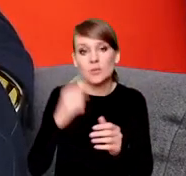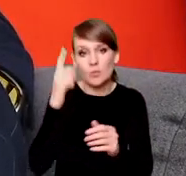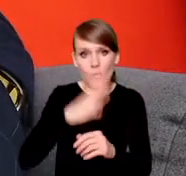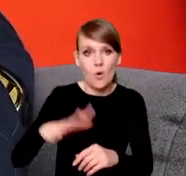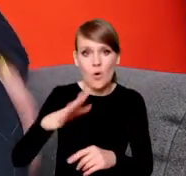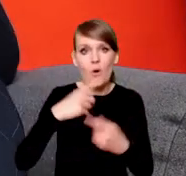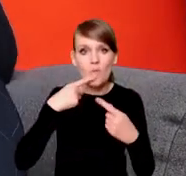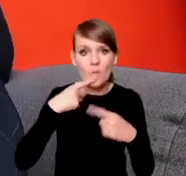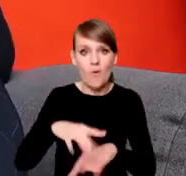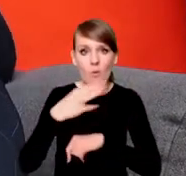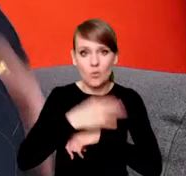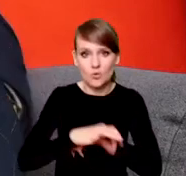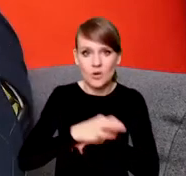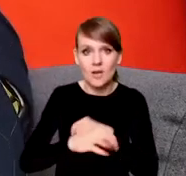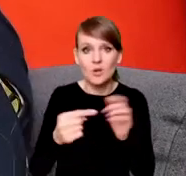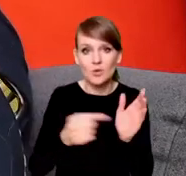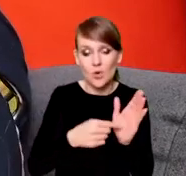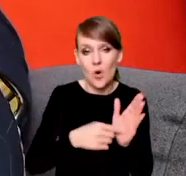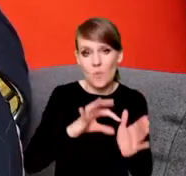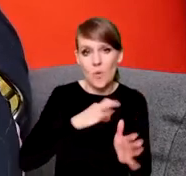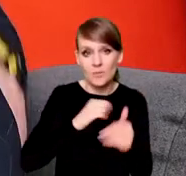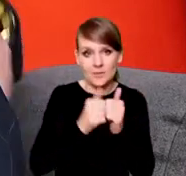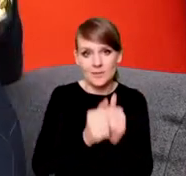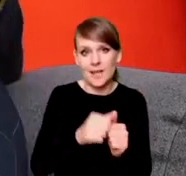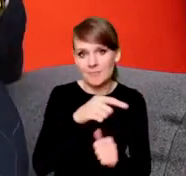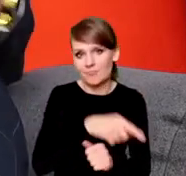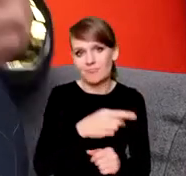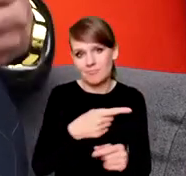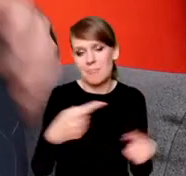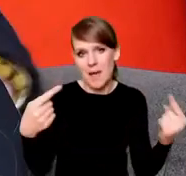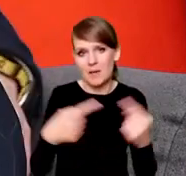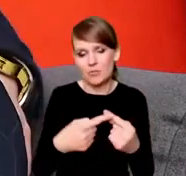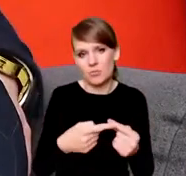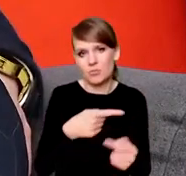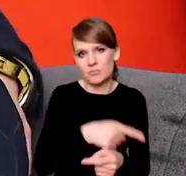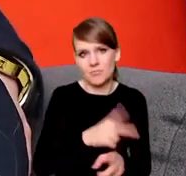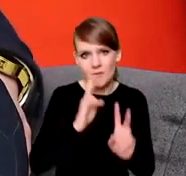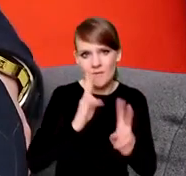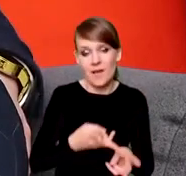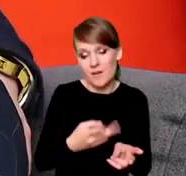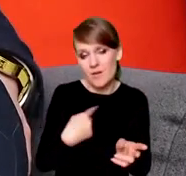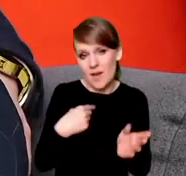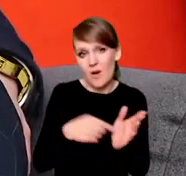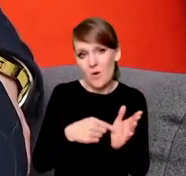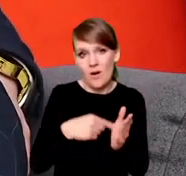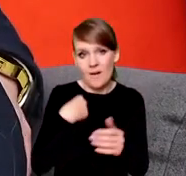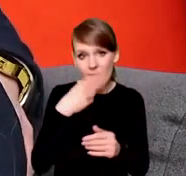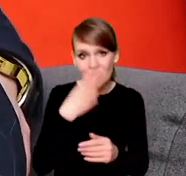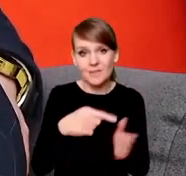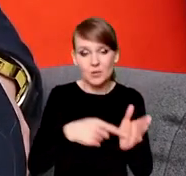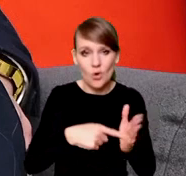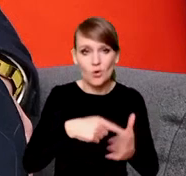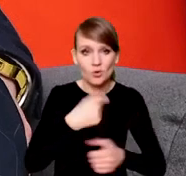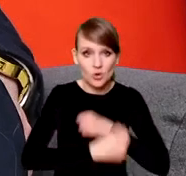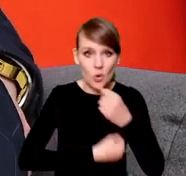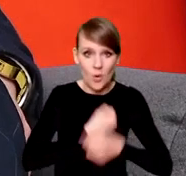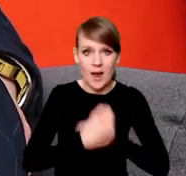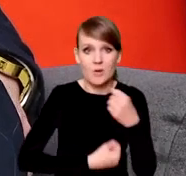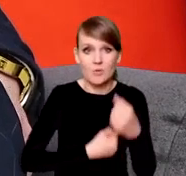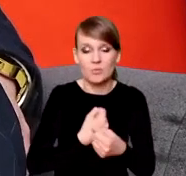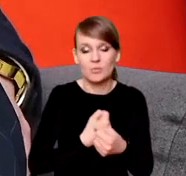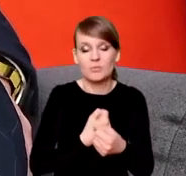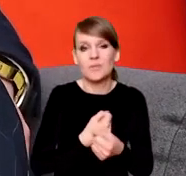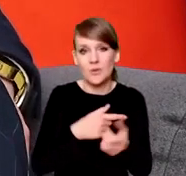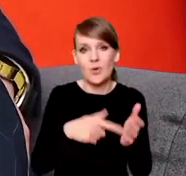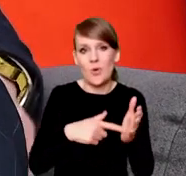odpowiedzialności uczelni jest według mnie najbardziej adekwatne, bo właśnie postrzegam tego rodzaju działalności jako typowy przejaw